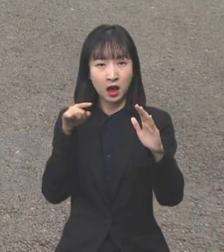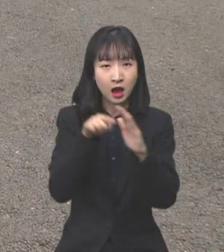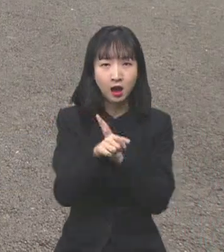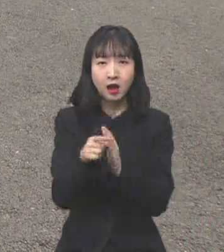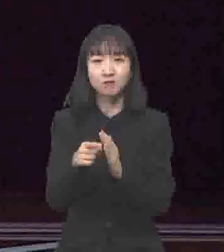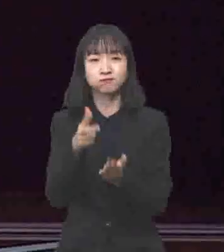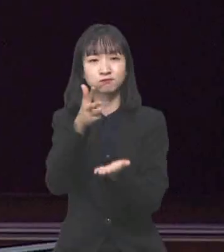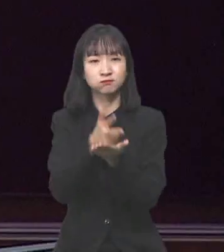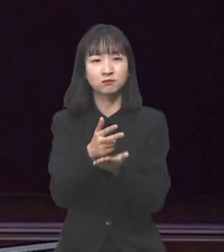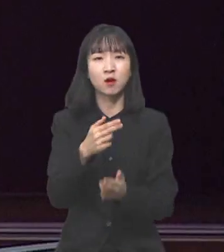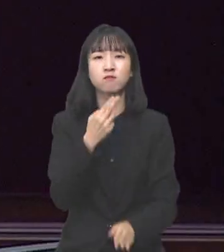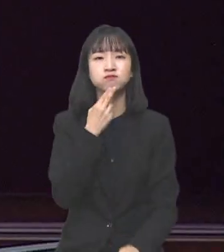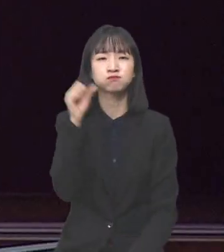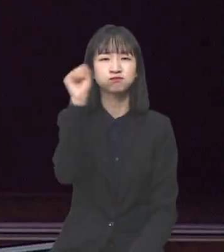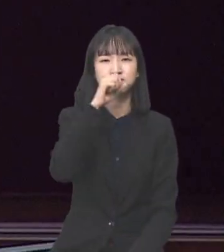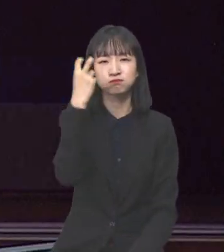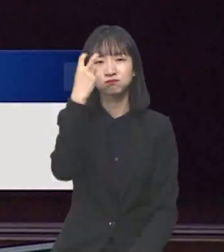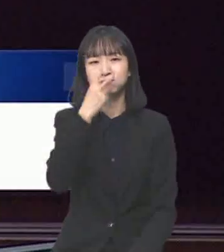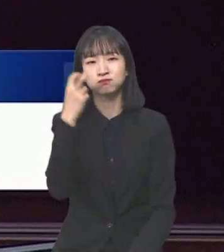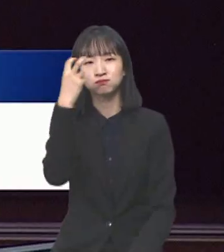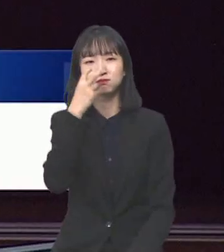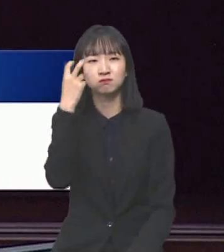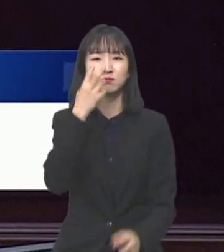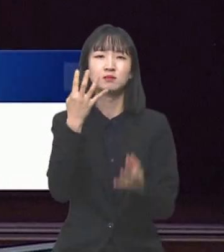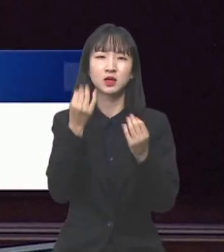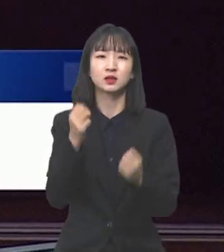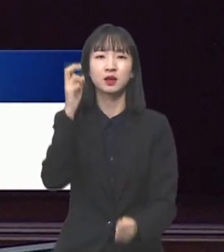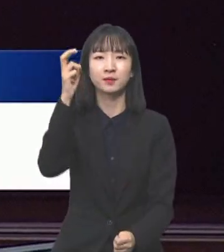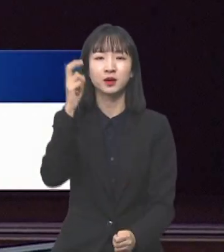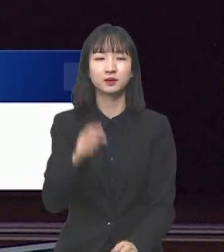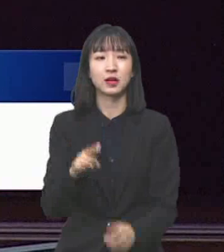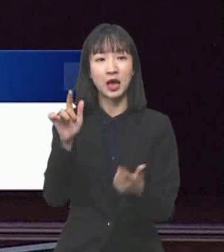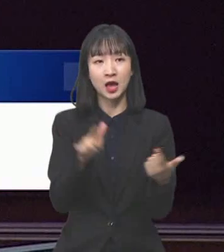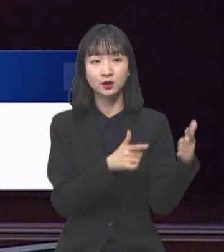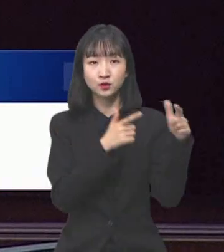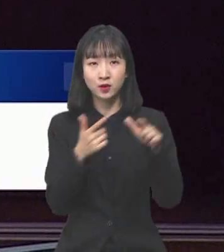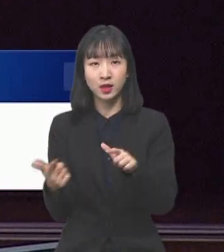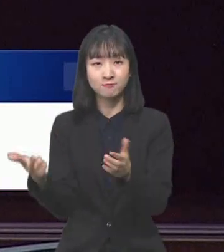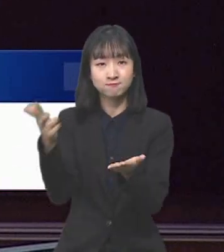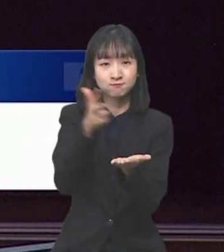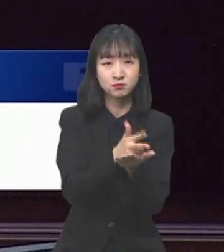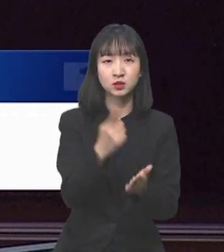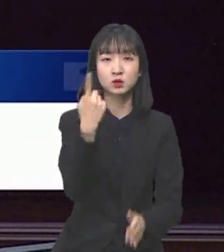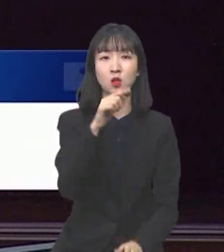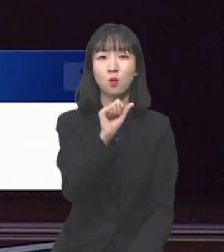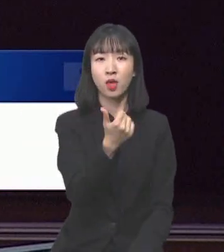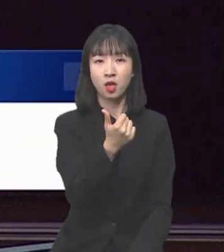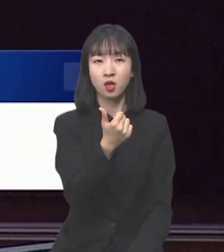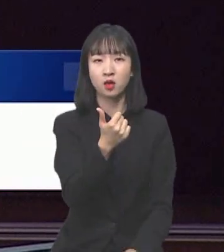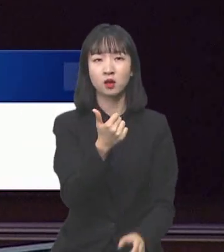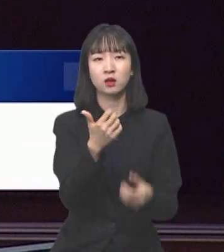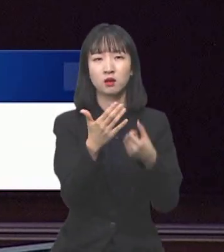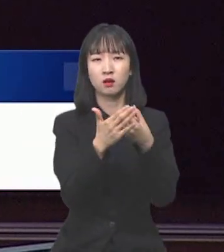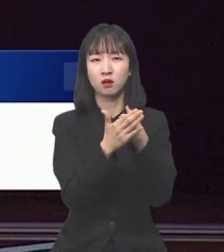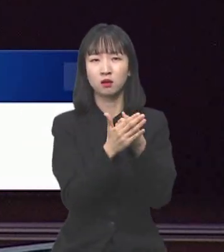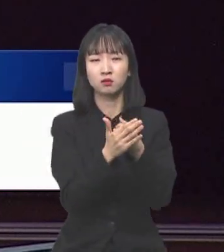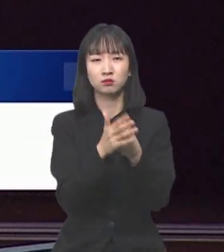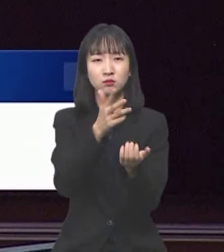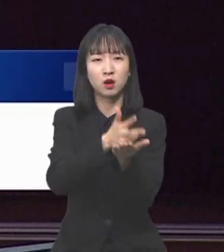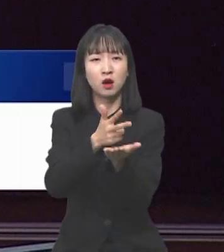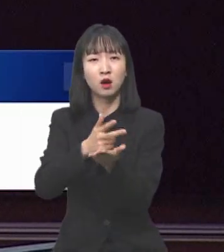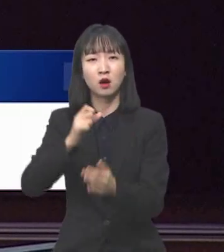것으로 보입니다 하루 평균 1500대 1일은 입자 차량을 수용하기 어려워서